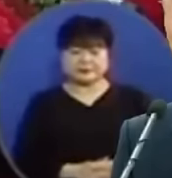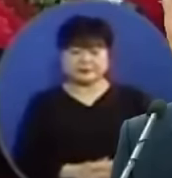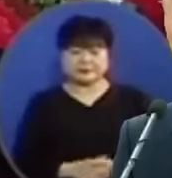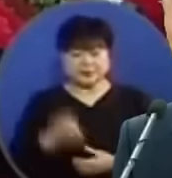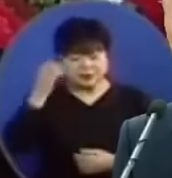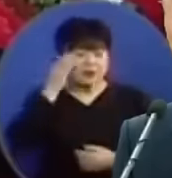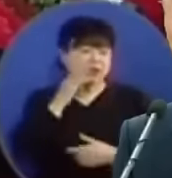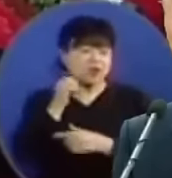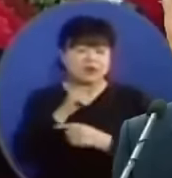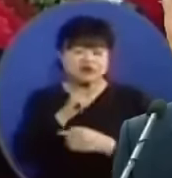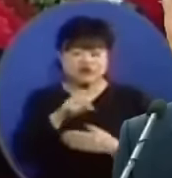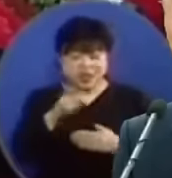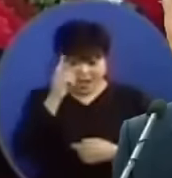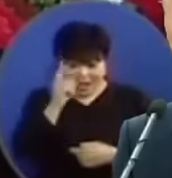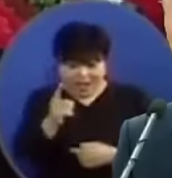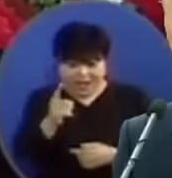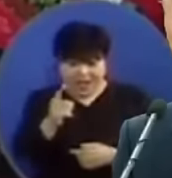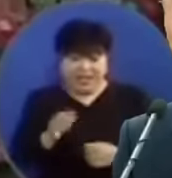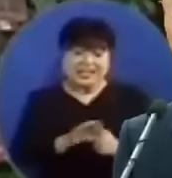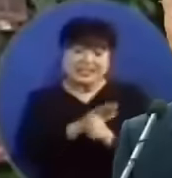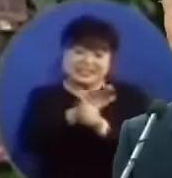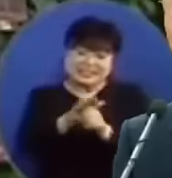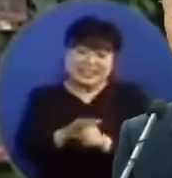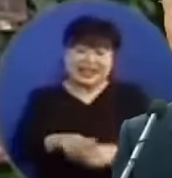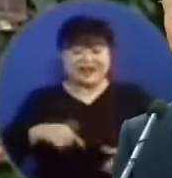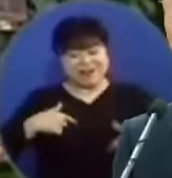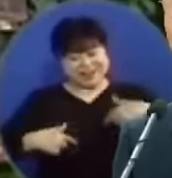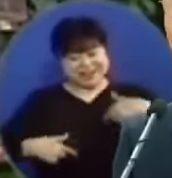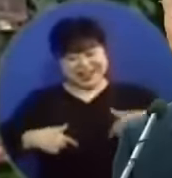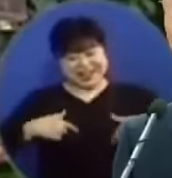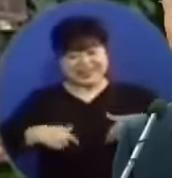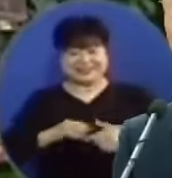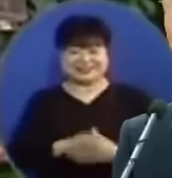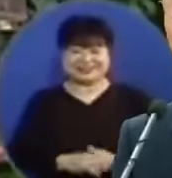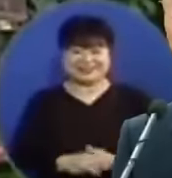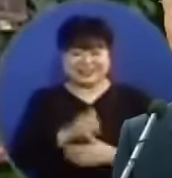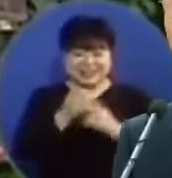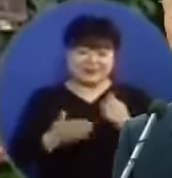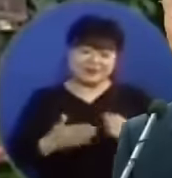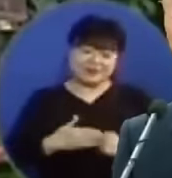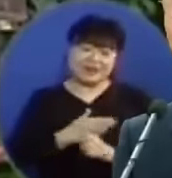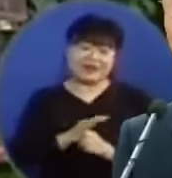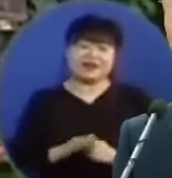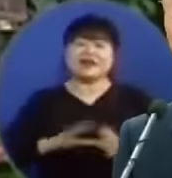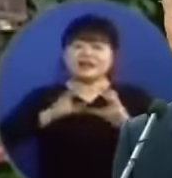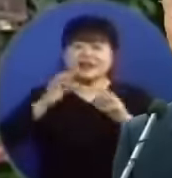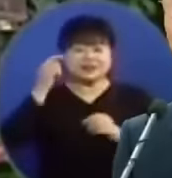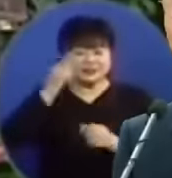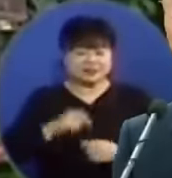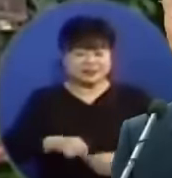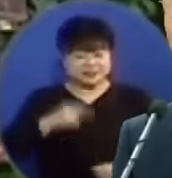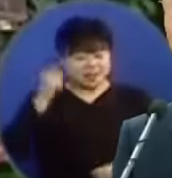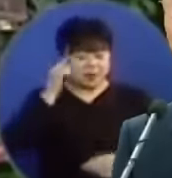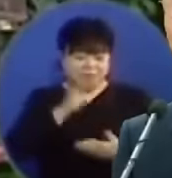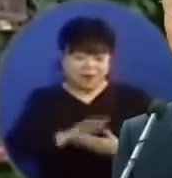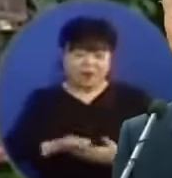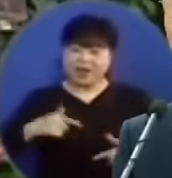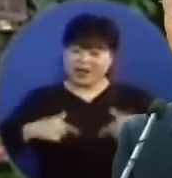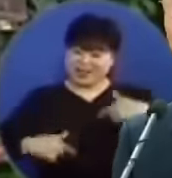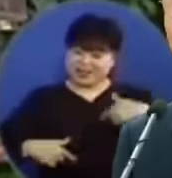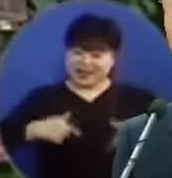성령의 열매 가운데 하나가 사랑과 희락인 것입니다. 하나님의 나라는 오직 성령 안에 있는 의와 평강과